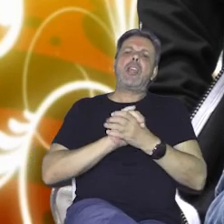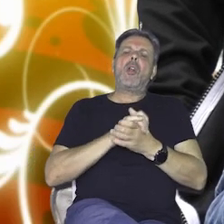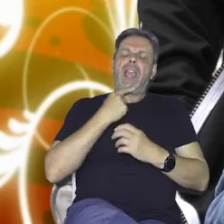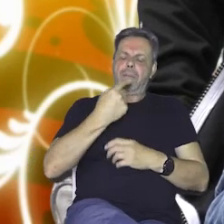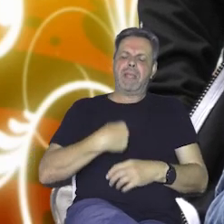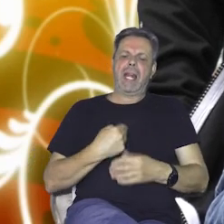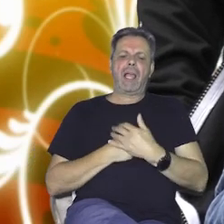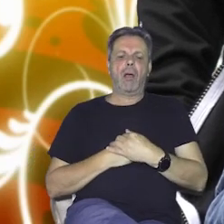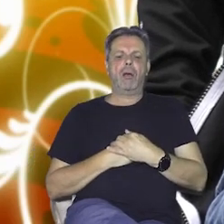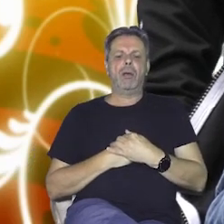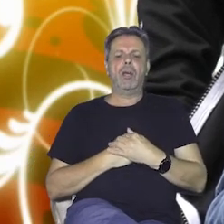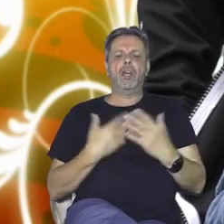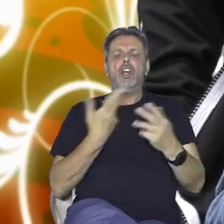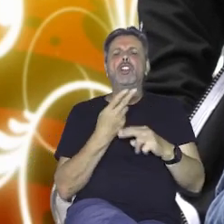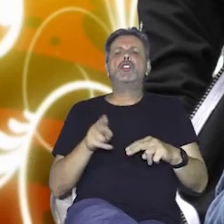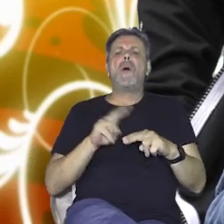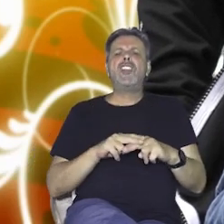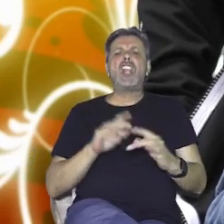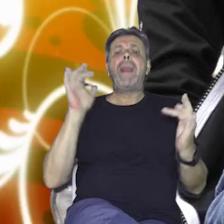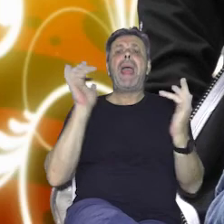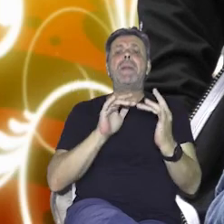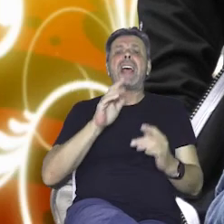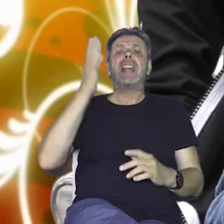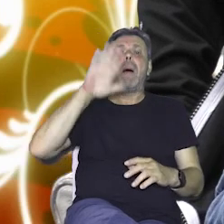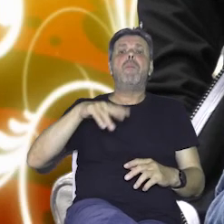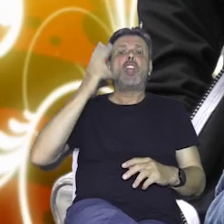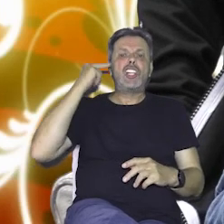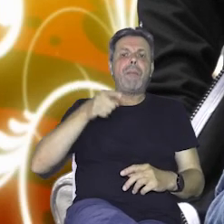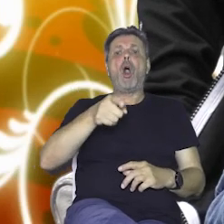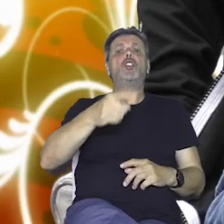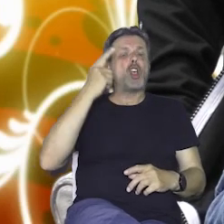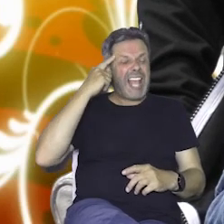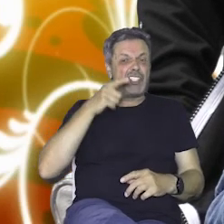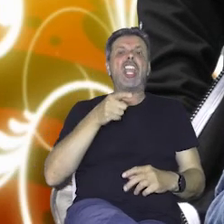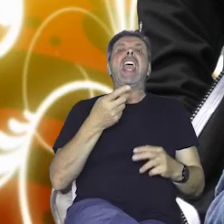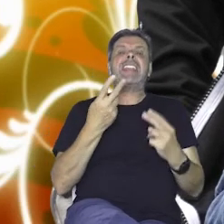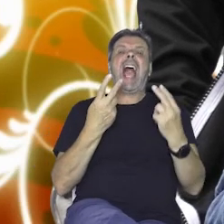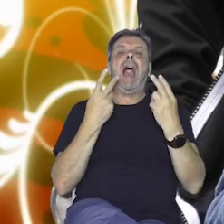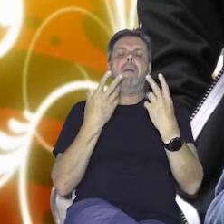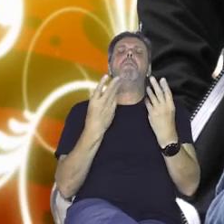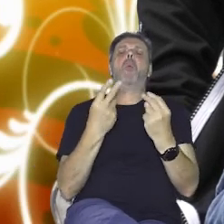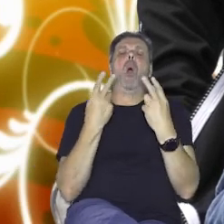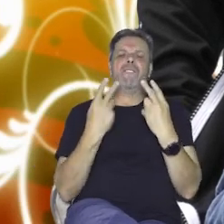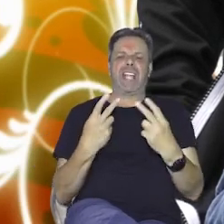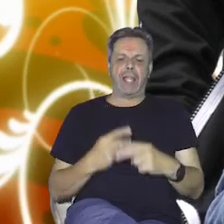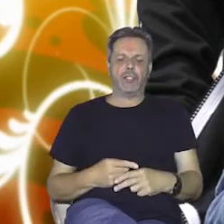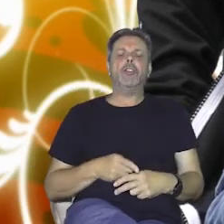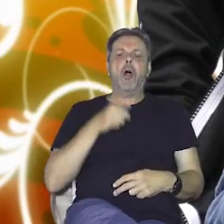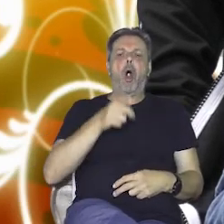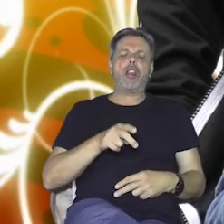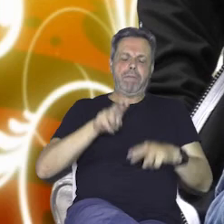rekao, što više neprijatelja budeš imao, to znaš da vrijediš. Da. I bio je u